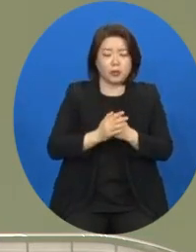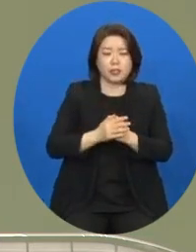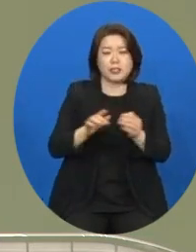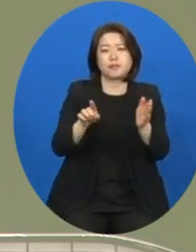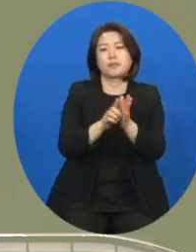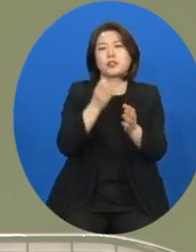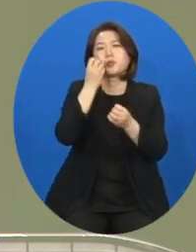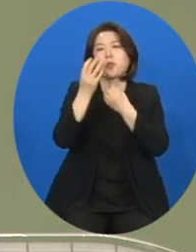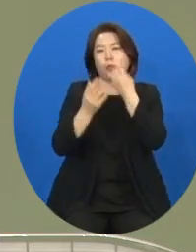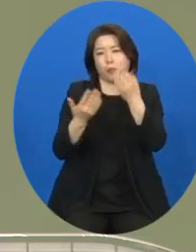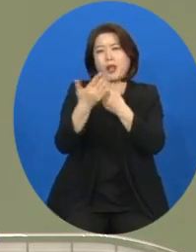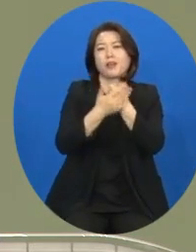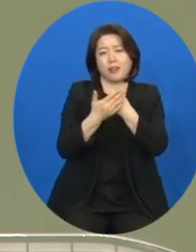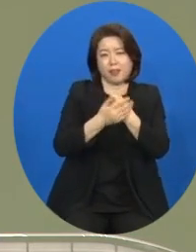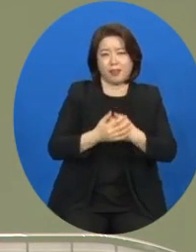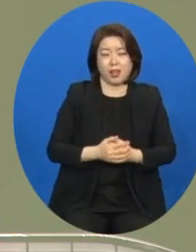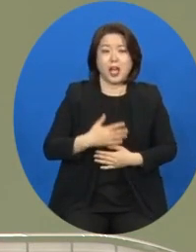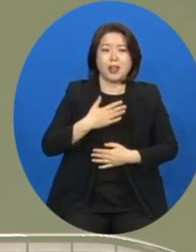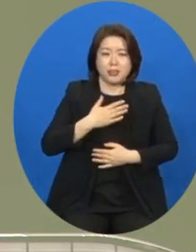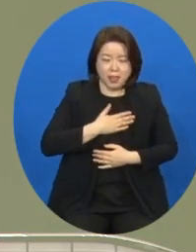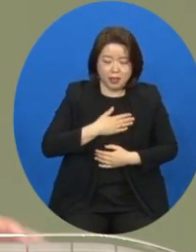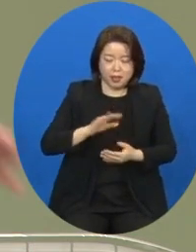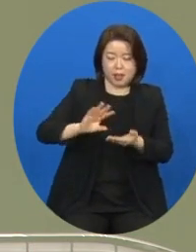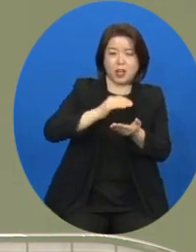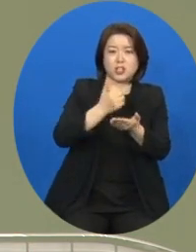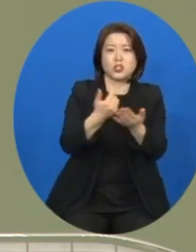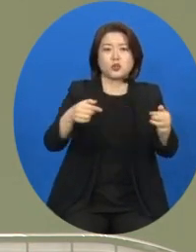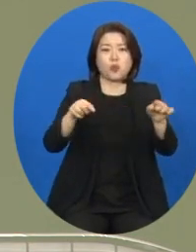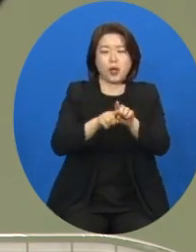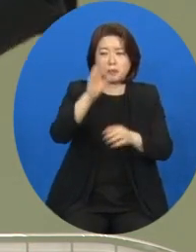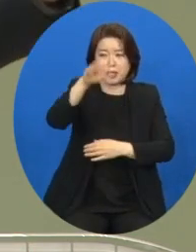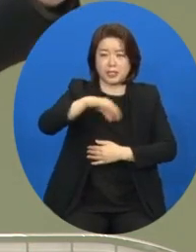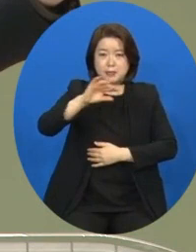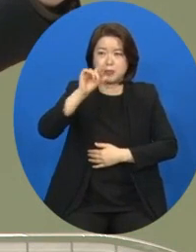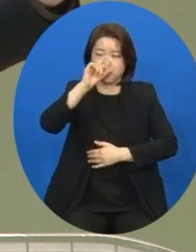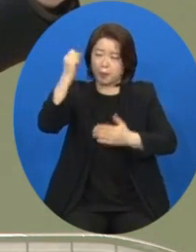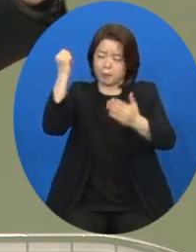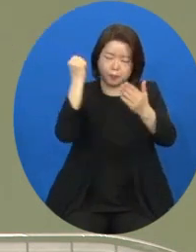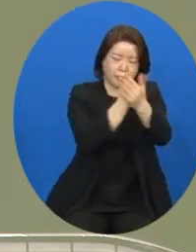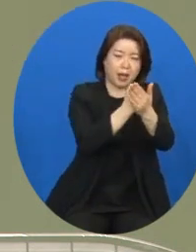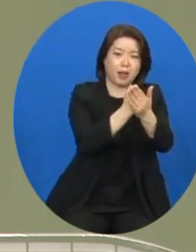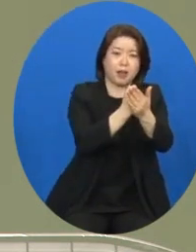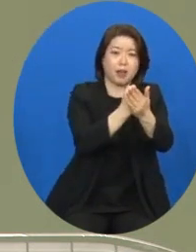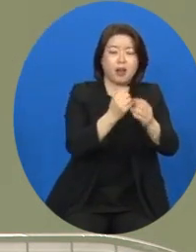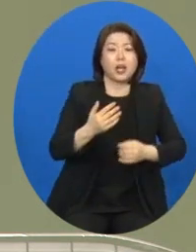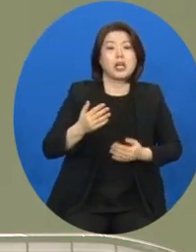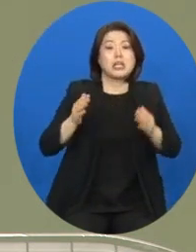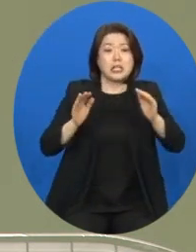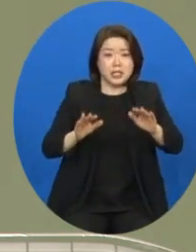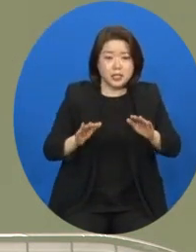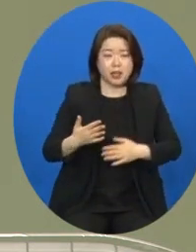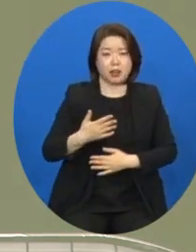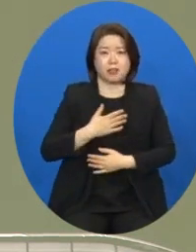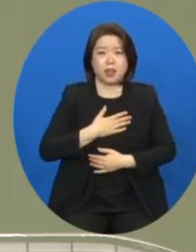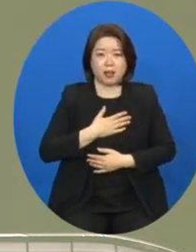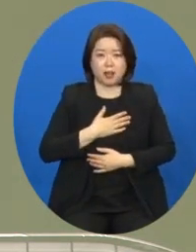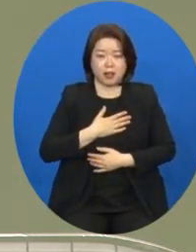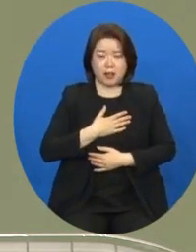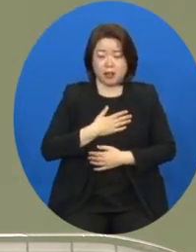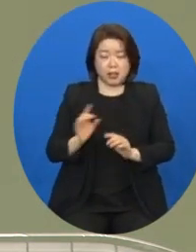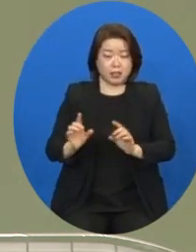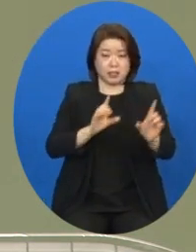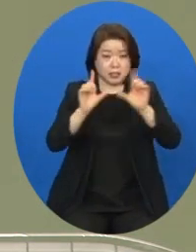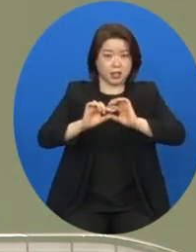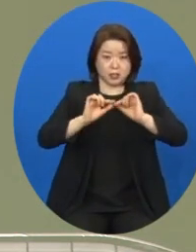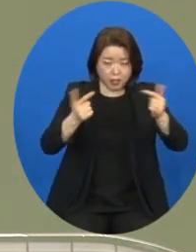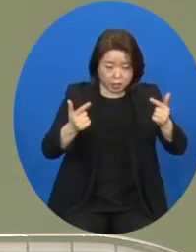때문입니다. 내가 그리스도와 함께 십자가에 못 박혔나니 이제는 그런즉 이제는 내가